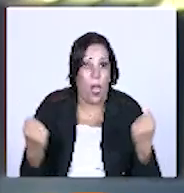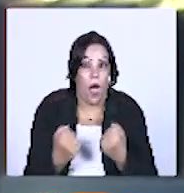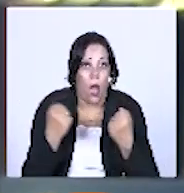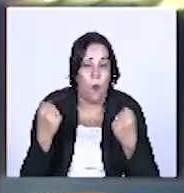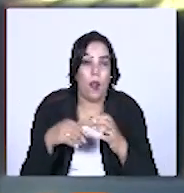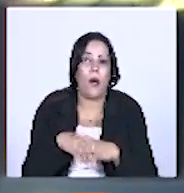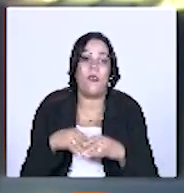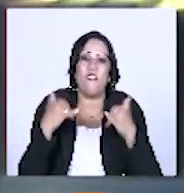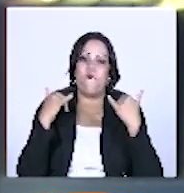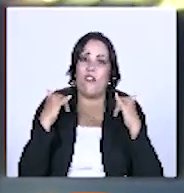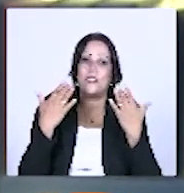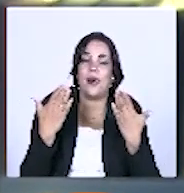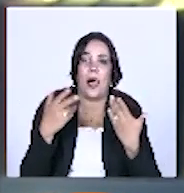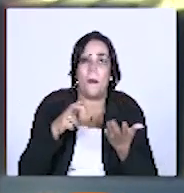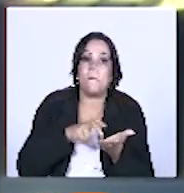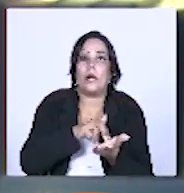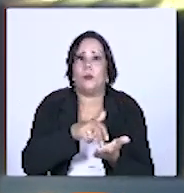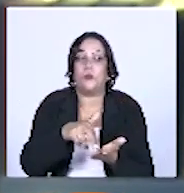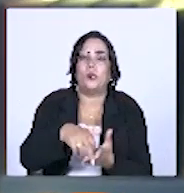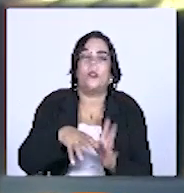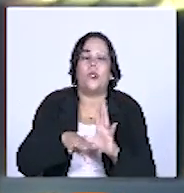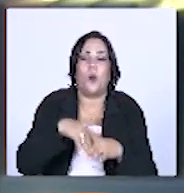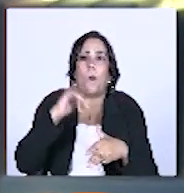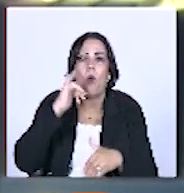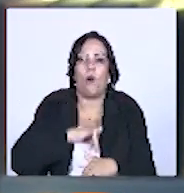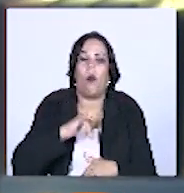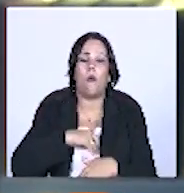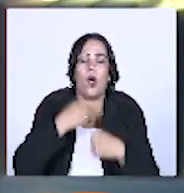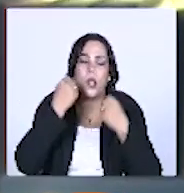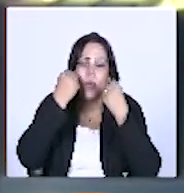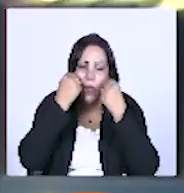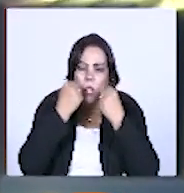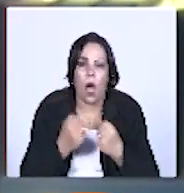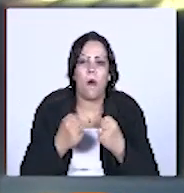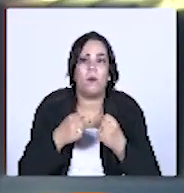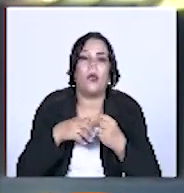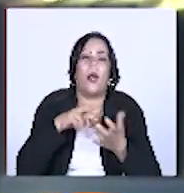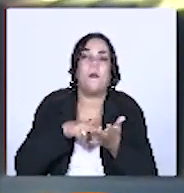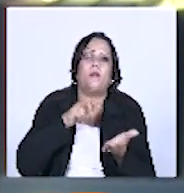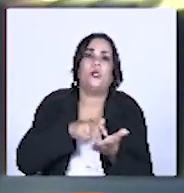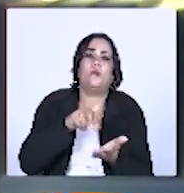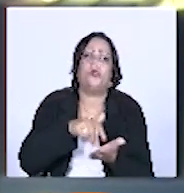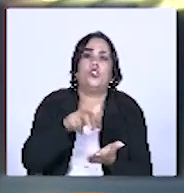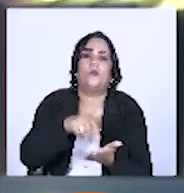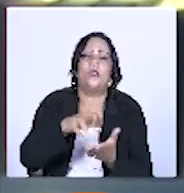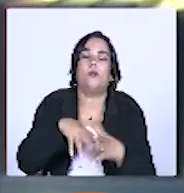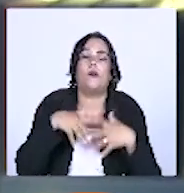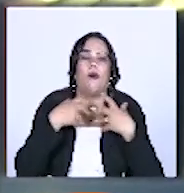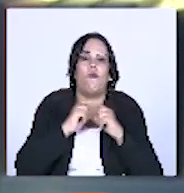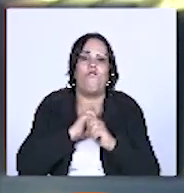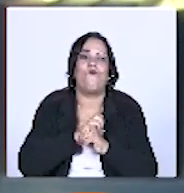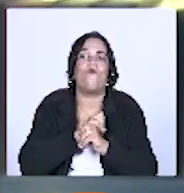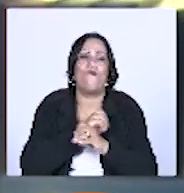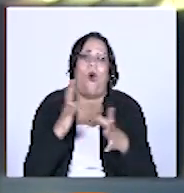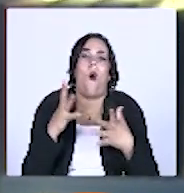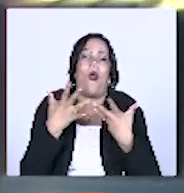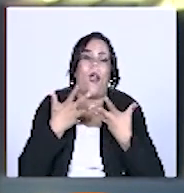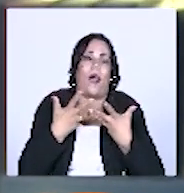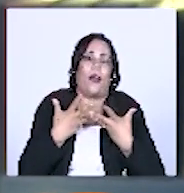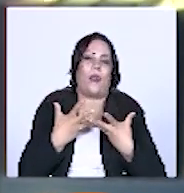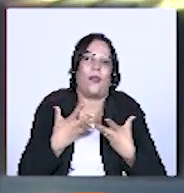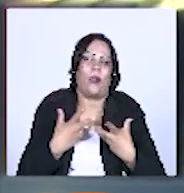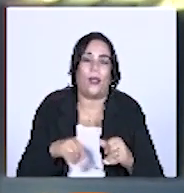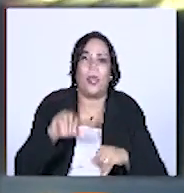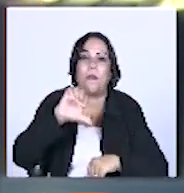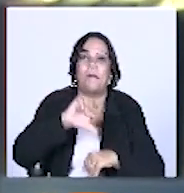نخرج ونمشي المش بيطلع الضغط والتوتر اللي موجود جوه الواحد ان احنا